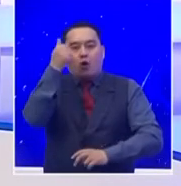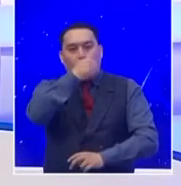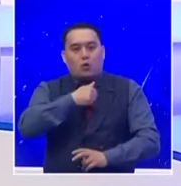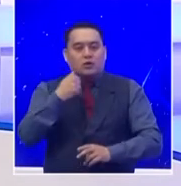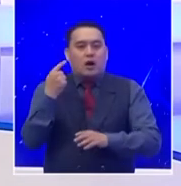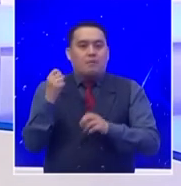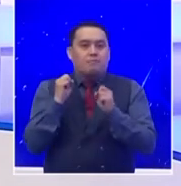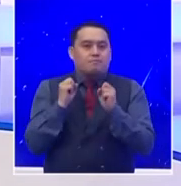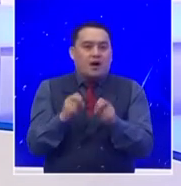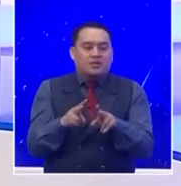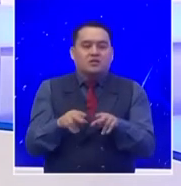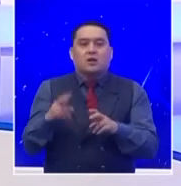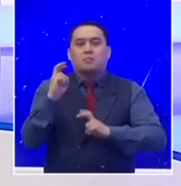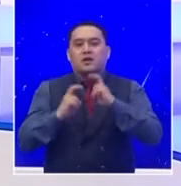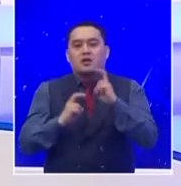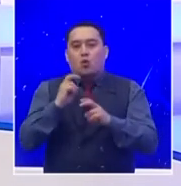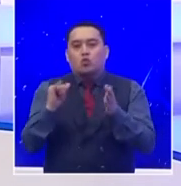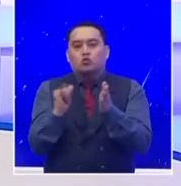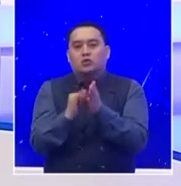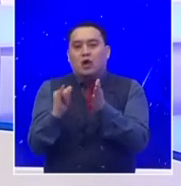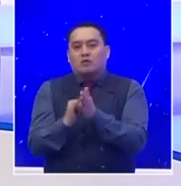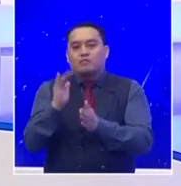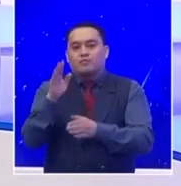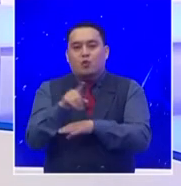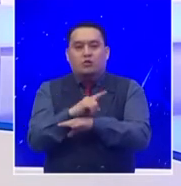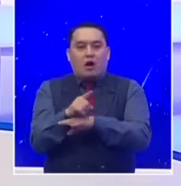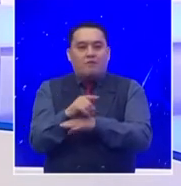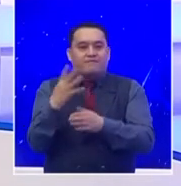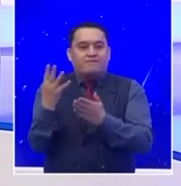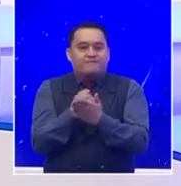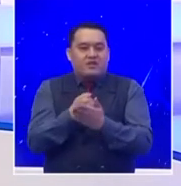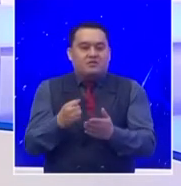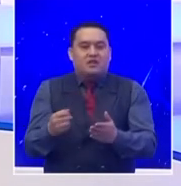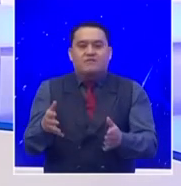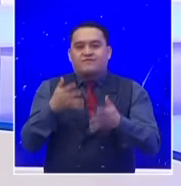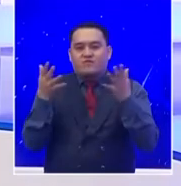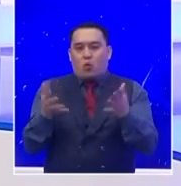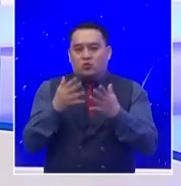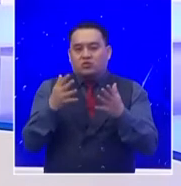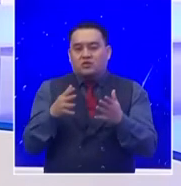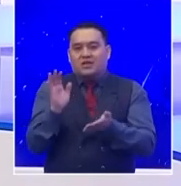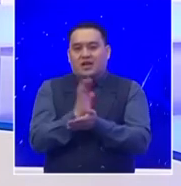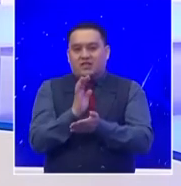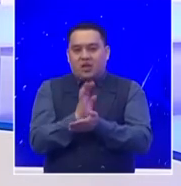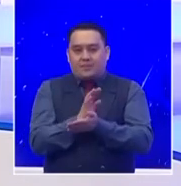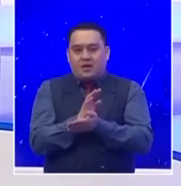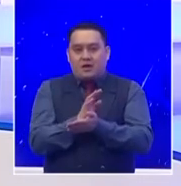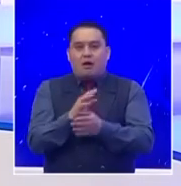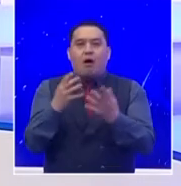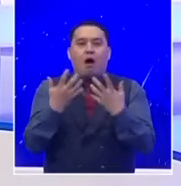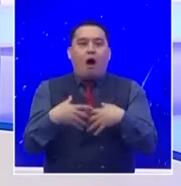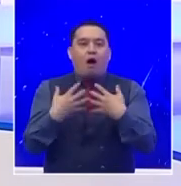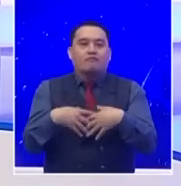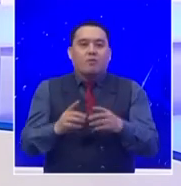первой категории опасности начнут устанавливать автоматизированные датчики для определения количества выбросов в атмосферу. Данные автоматически